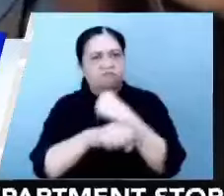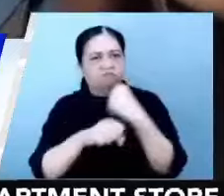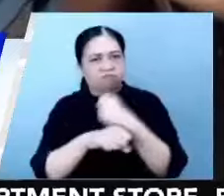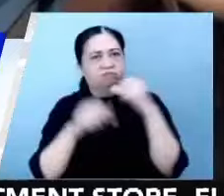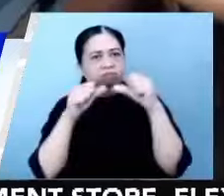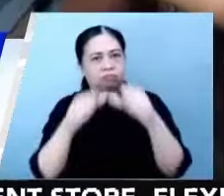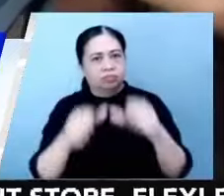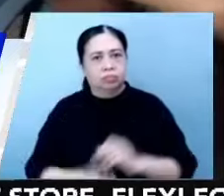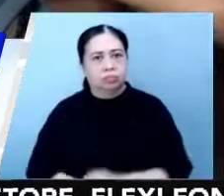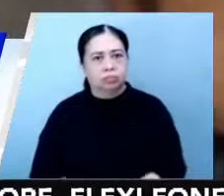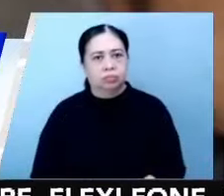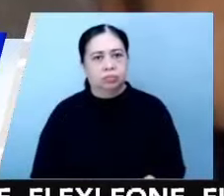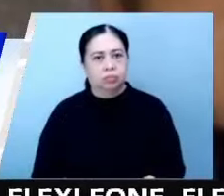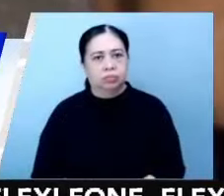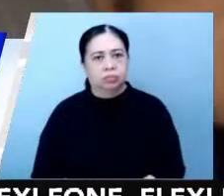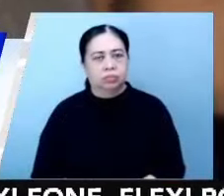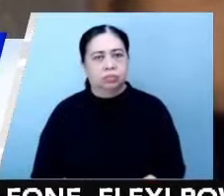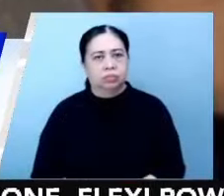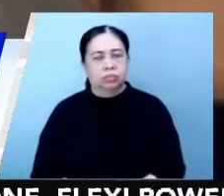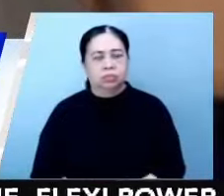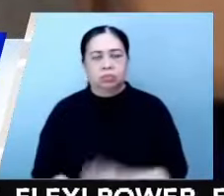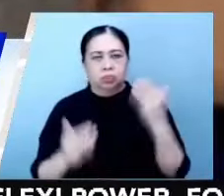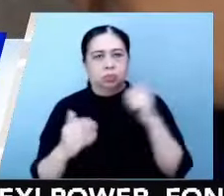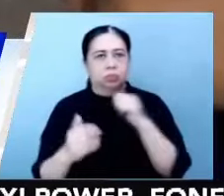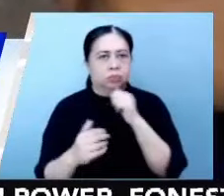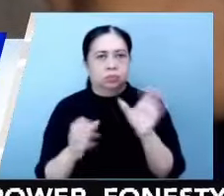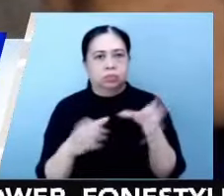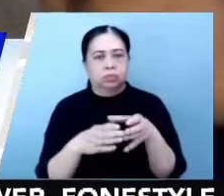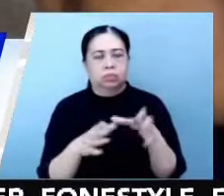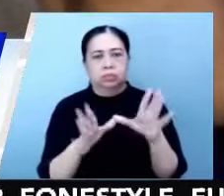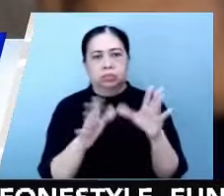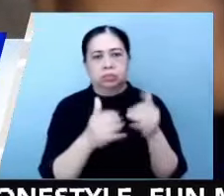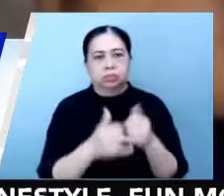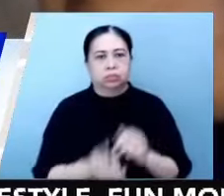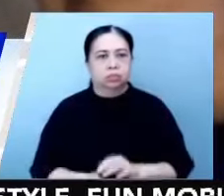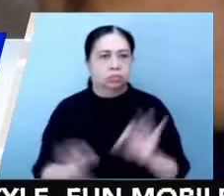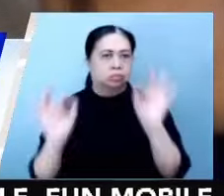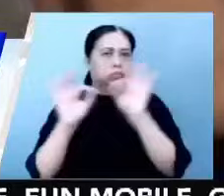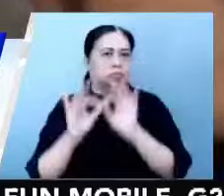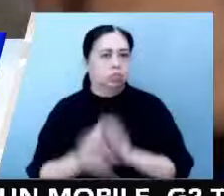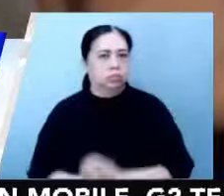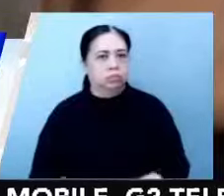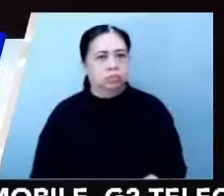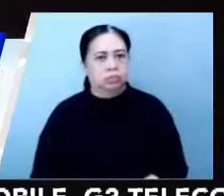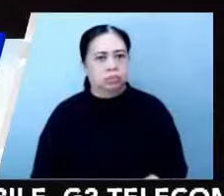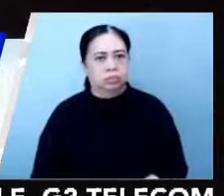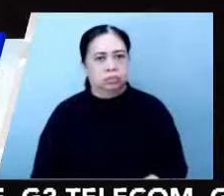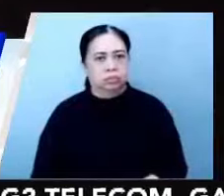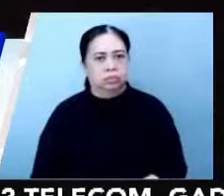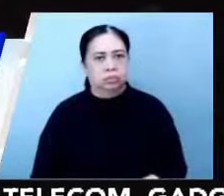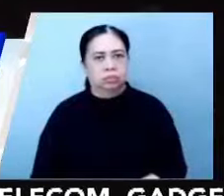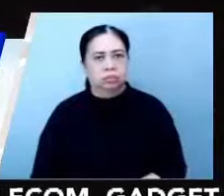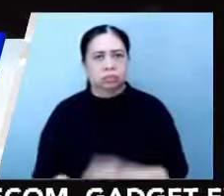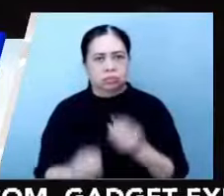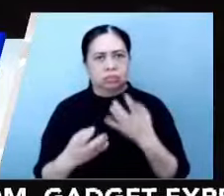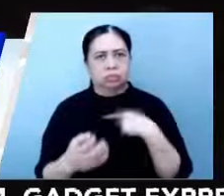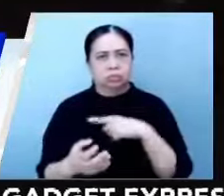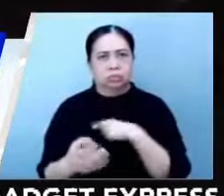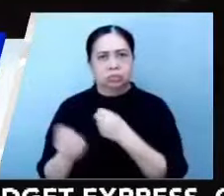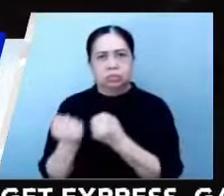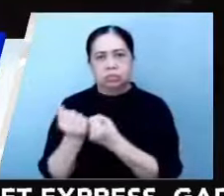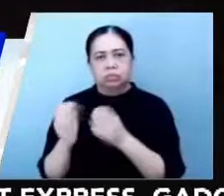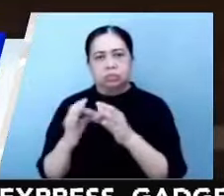Halin. Yung hindi matuloy yung bisout, siyempre, importante yun. Eh, marami kaming binubuhay. Ituturing ng Colorum ang mga